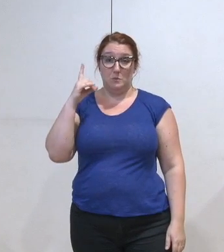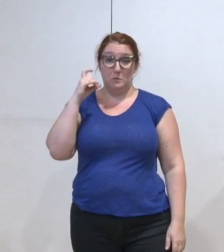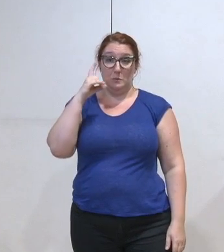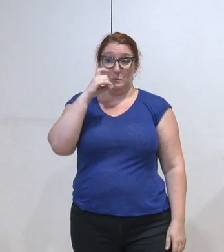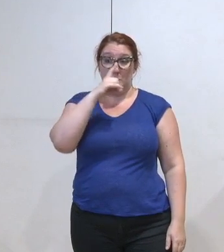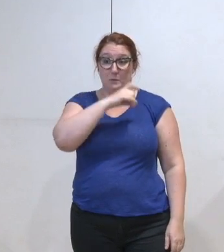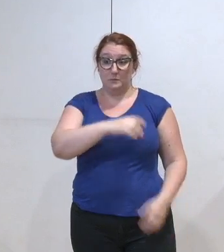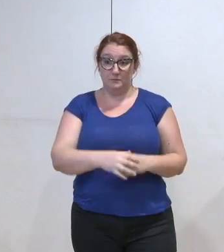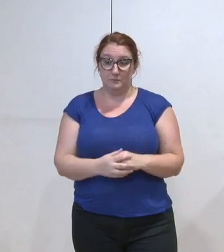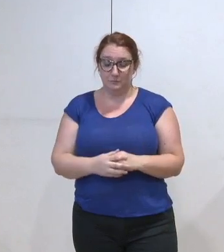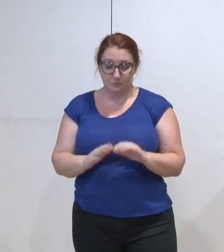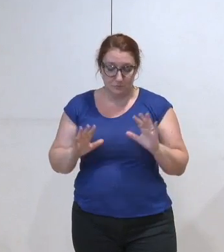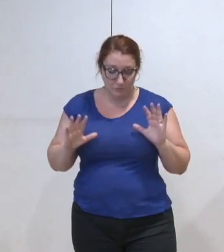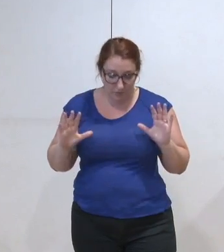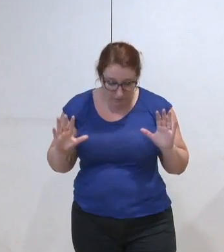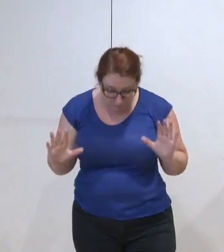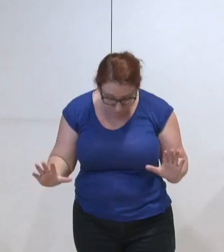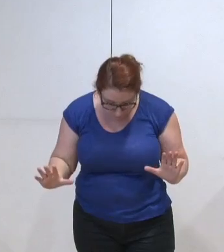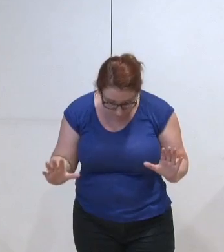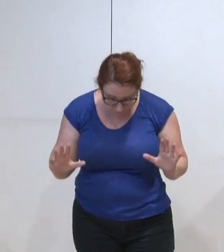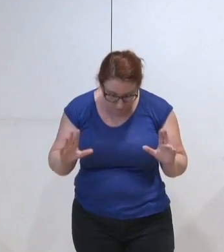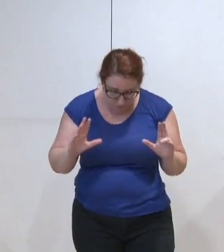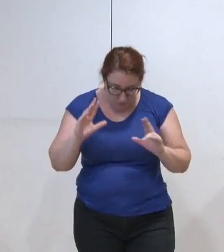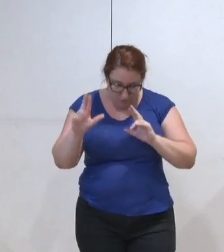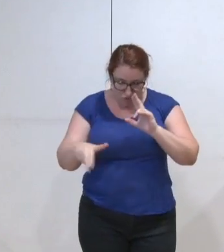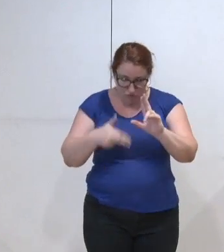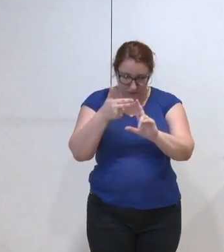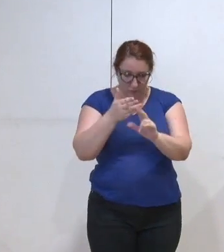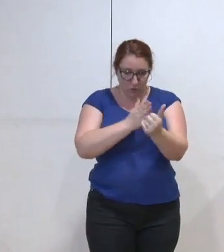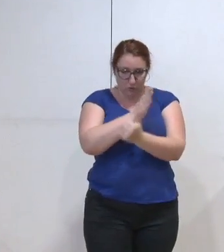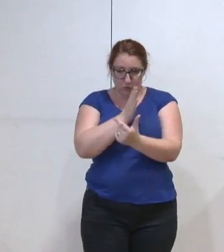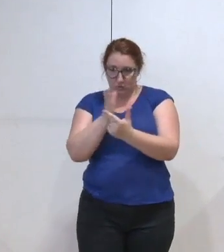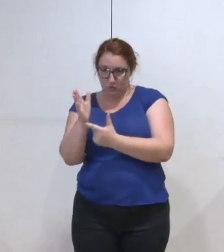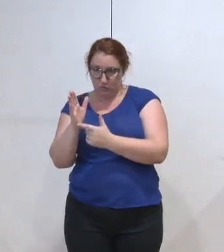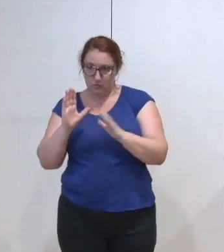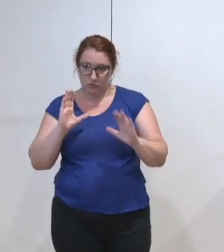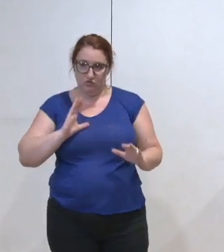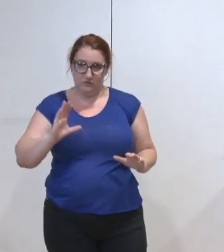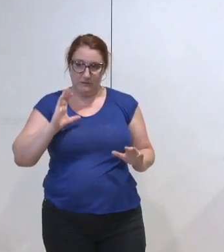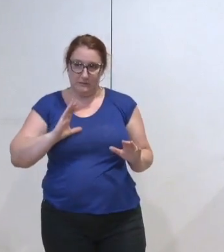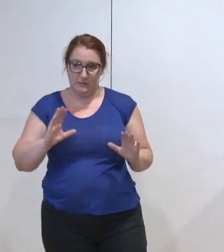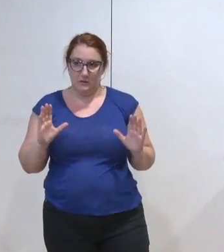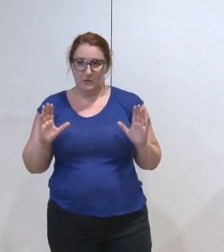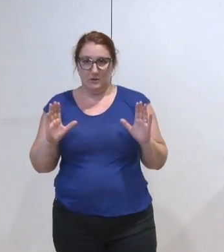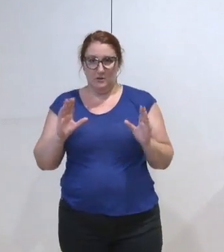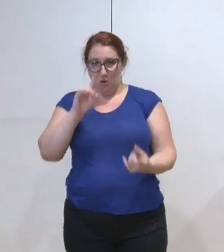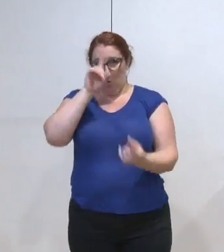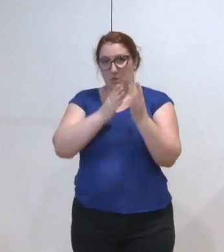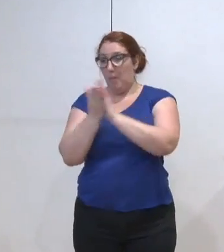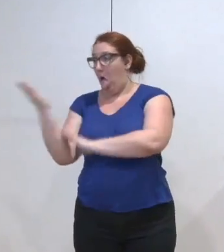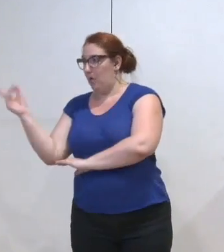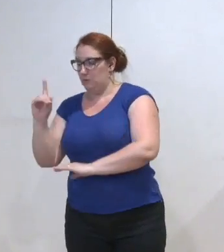euh donc je vais structurer ma réponse en deux temps d'une part essayer quand même de de rester sur le sujet